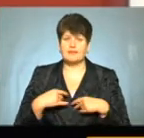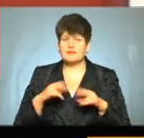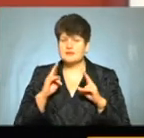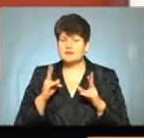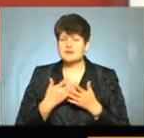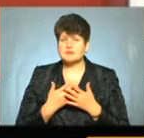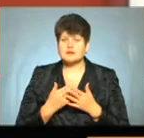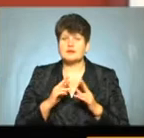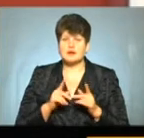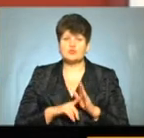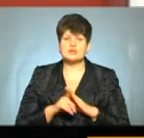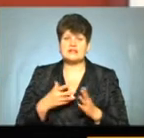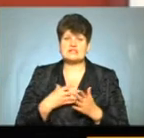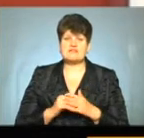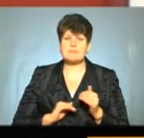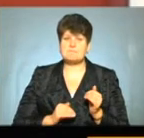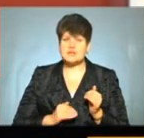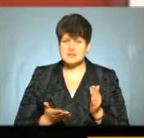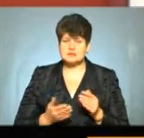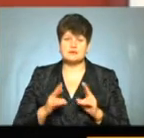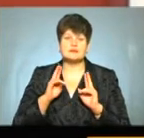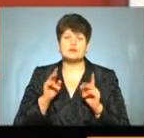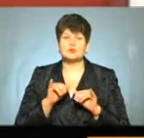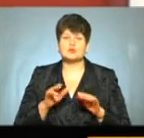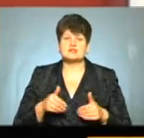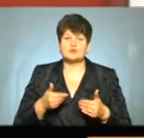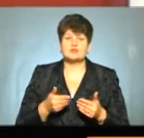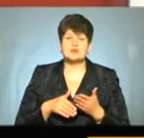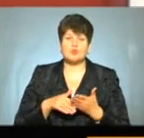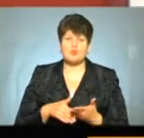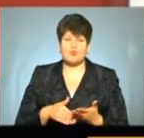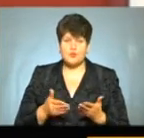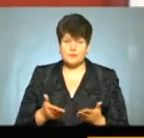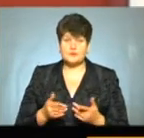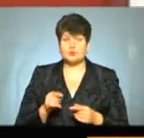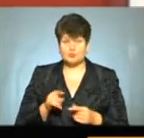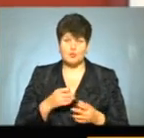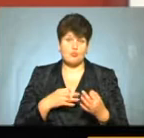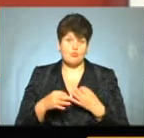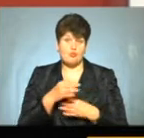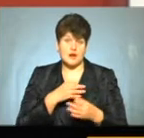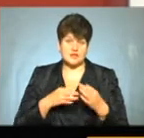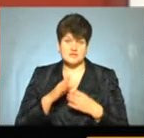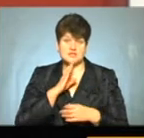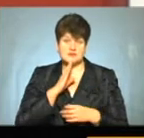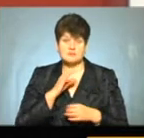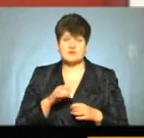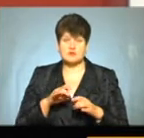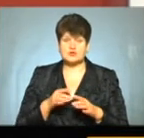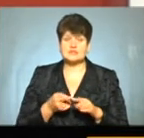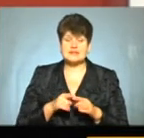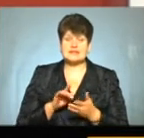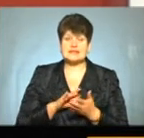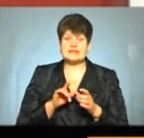як почати свій бізнес, не знають, куди звернутися за допомогою. І тому, порадившись з дівчатами, ми вирішили, що такий центр